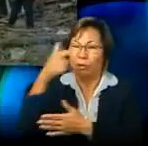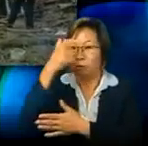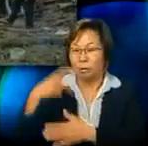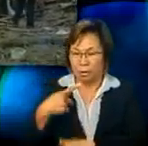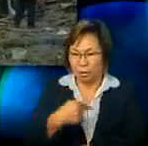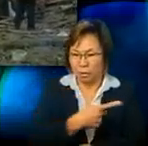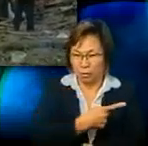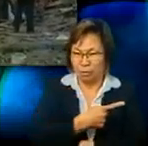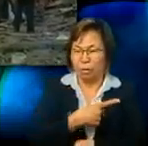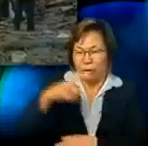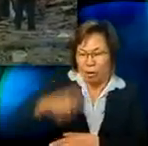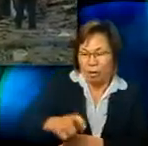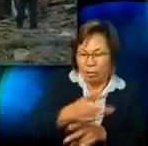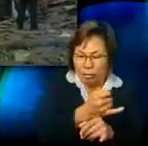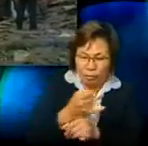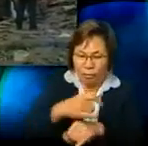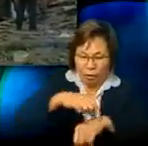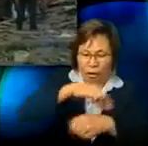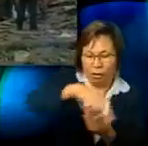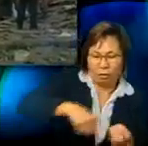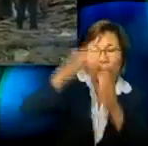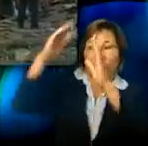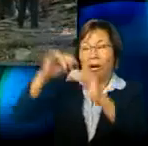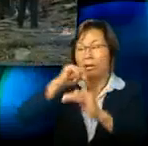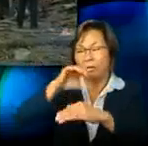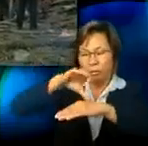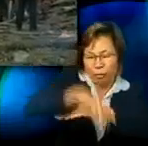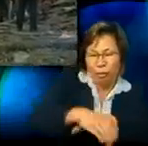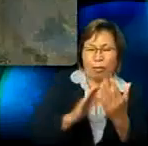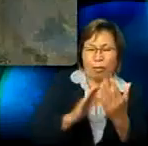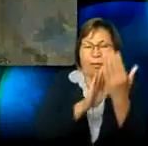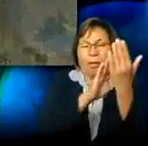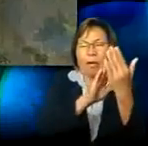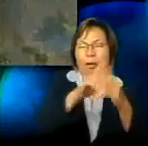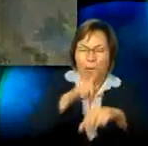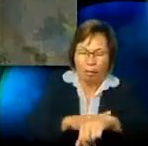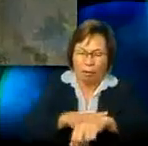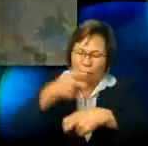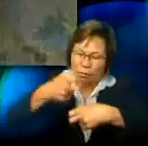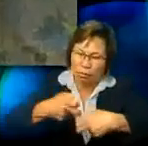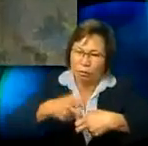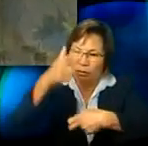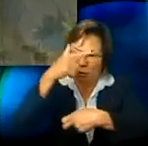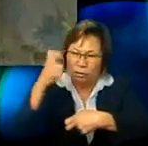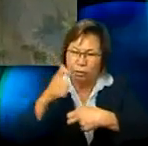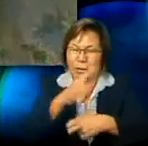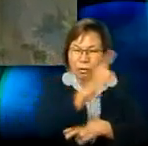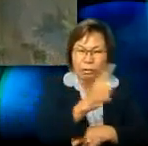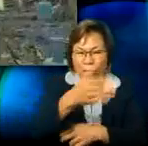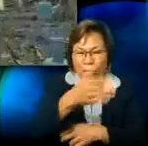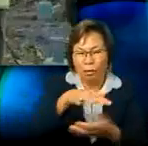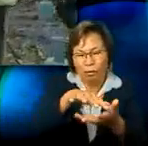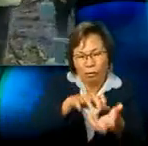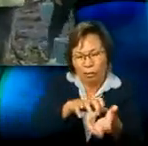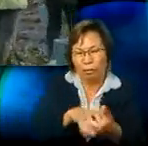Itulah sebabnya mengapa kita diharuskan menjaga alam sekitar agar tidak terpaksa melalui masa-masa yang sukar akibat